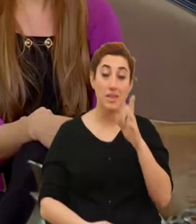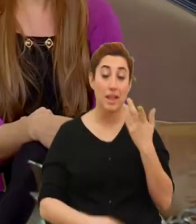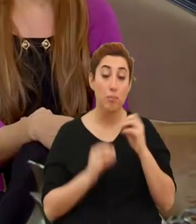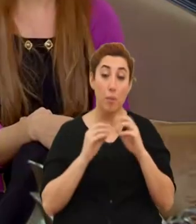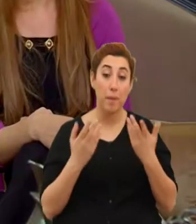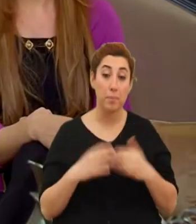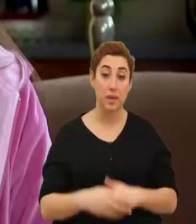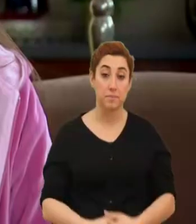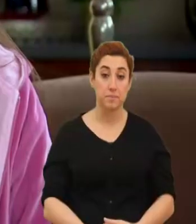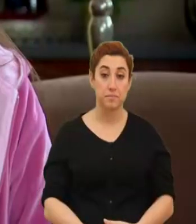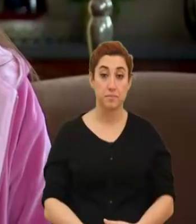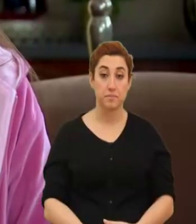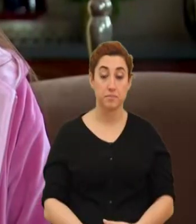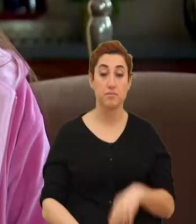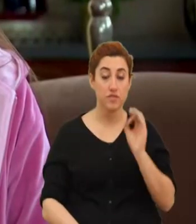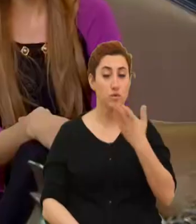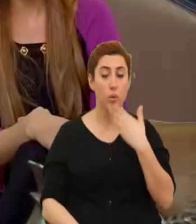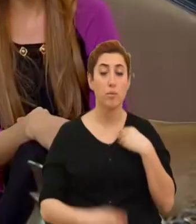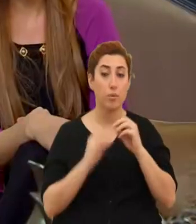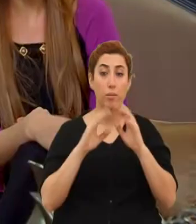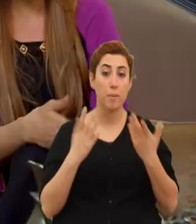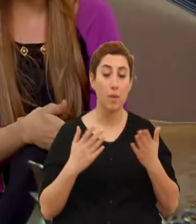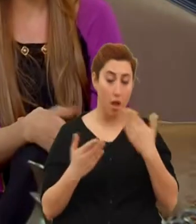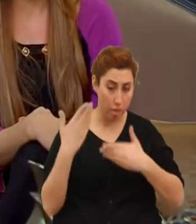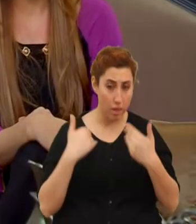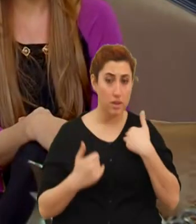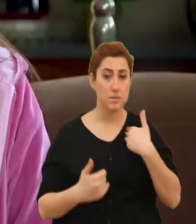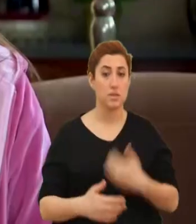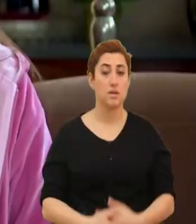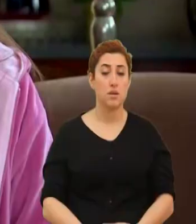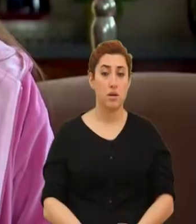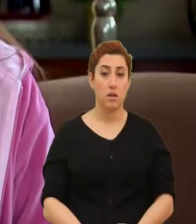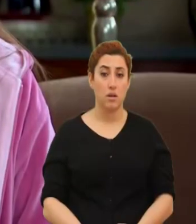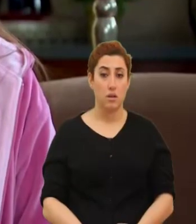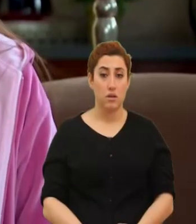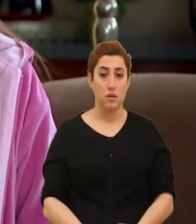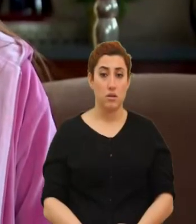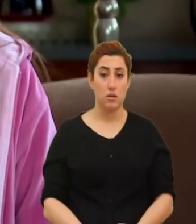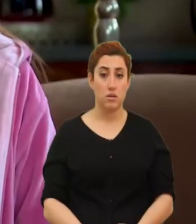nedir sorun? Evet söyle nedir sorunun? Anlat bize.